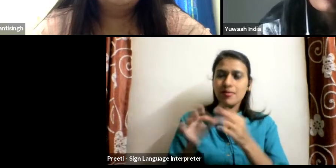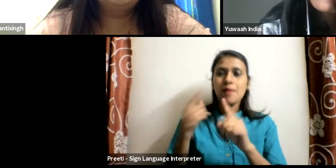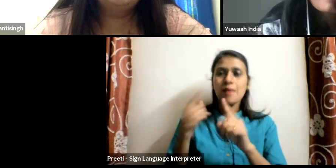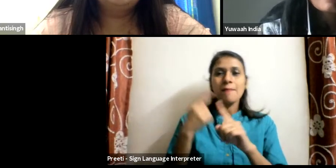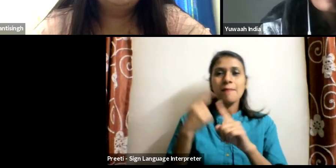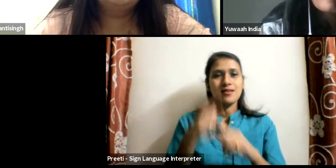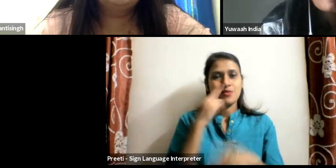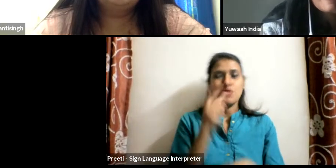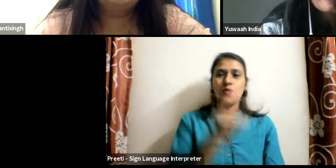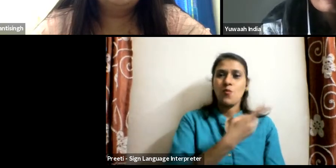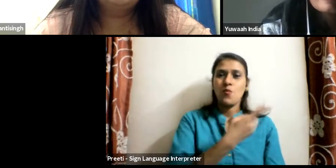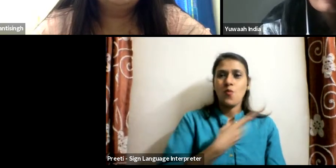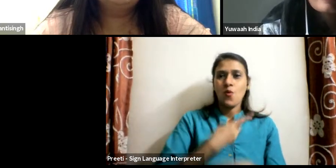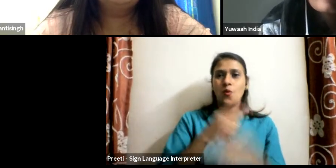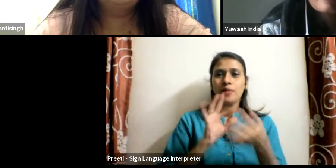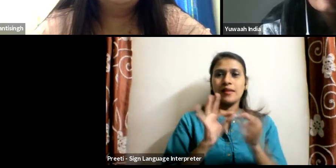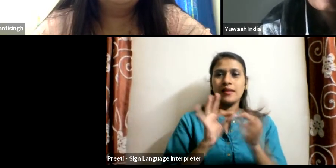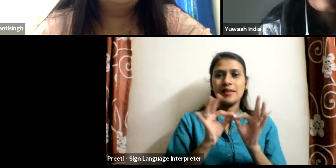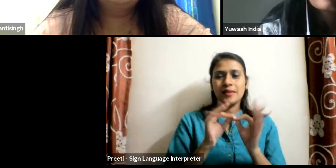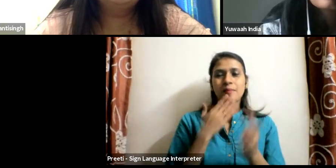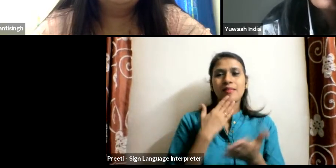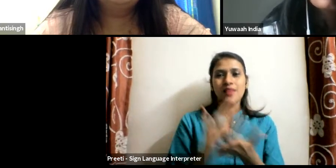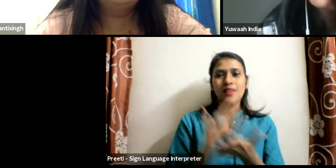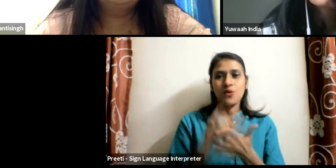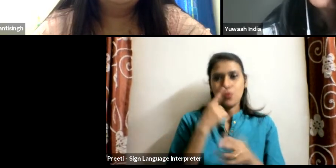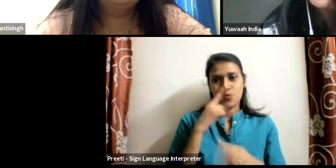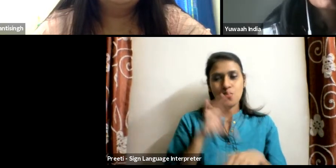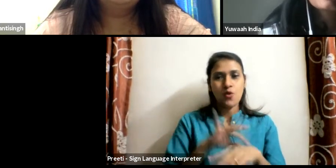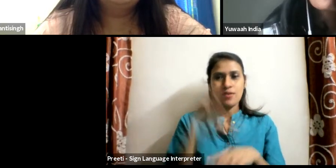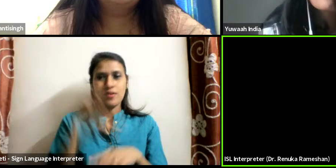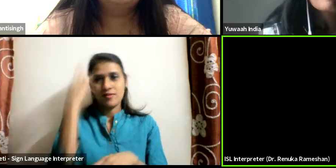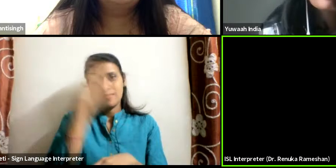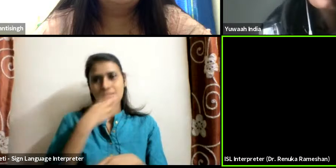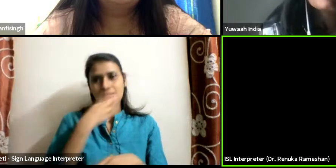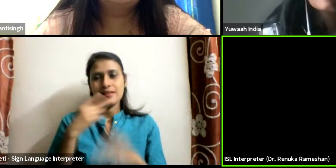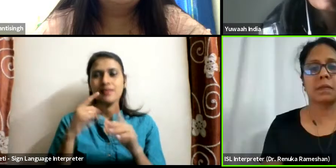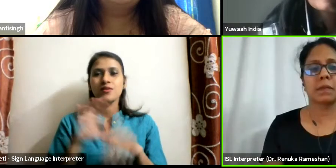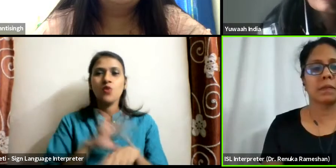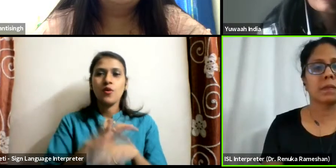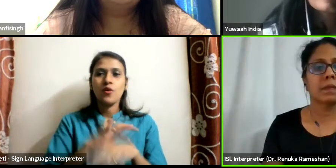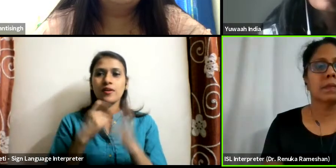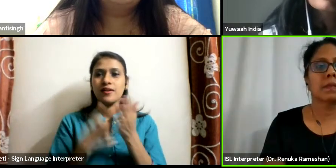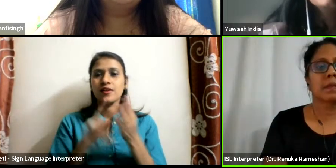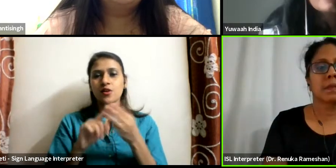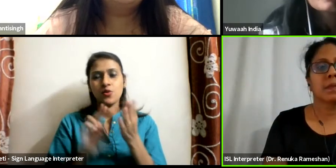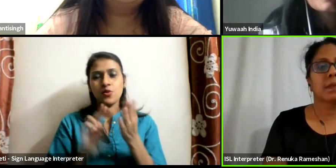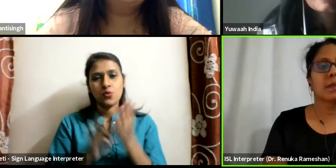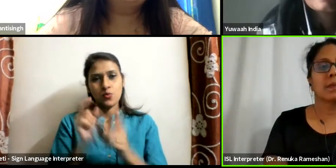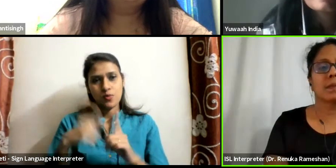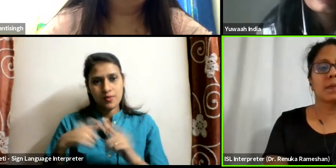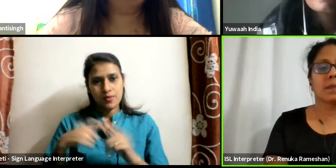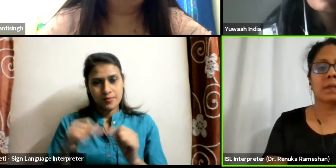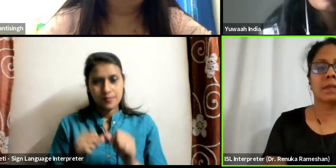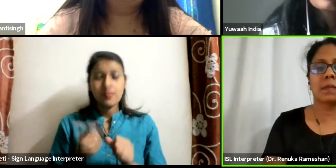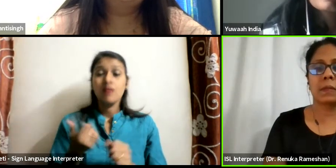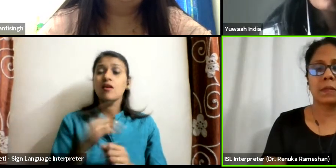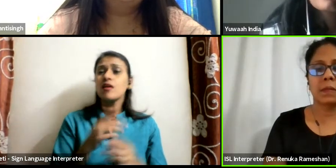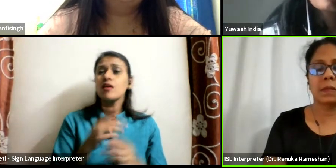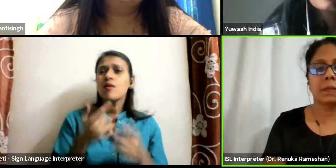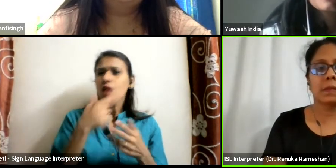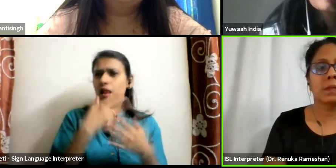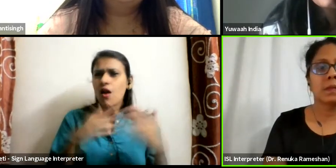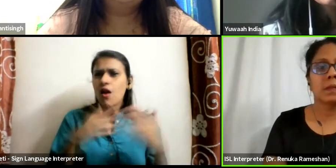Dr. Renuka. आपने हमारे साथ कोविड की होम मैनेजमेंट के डाउट्स क्लियर किए और